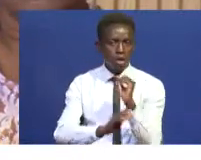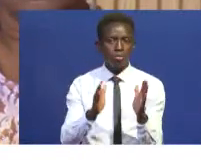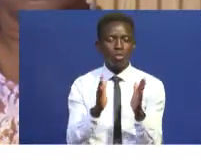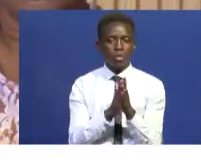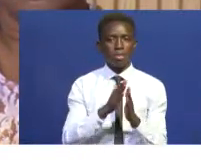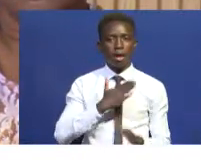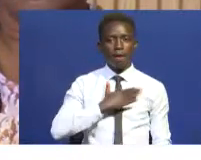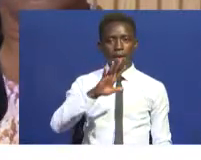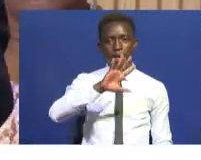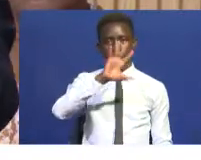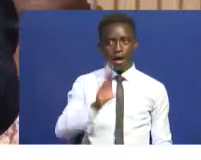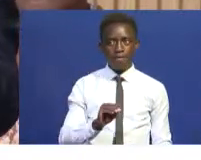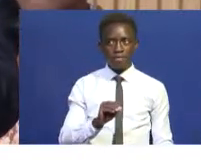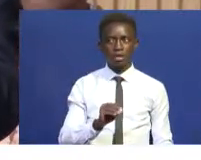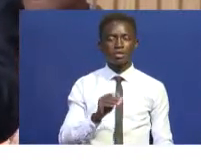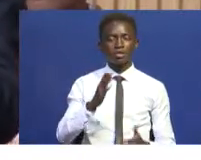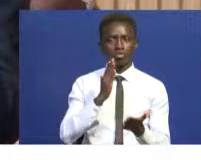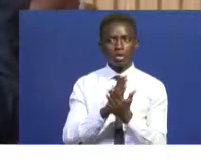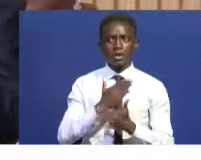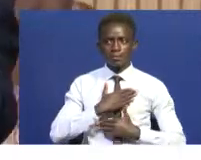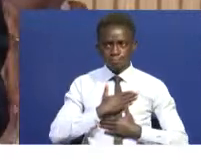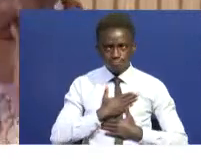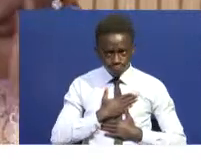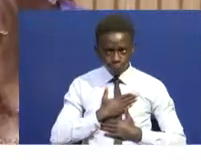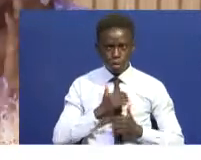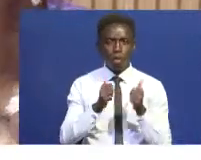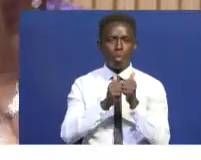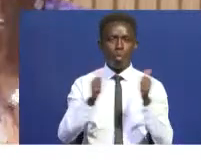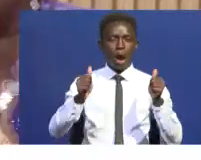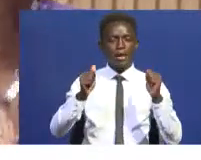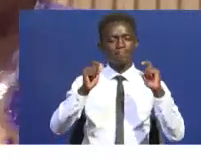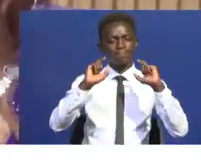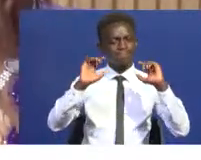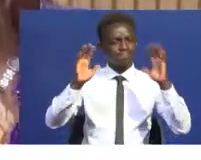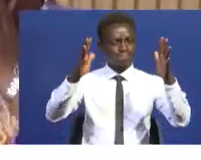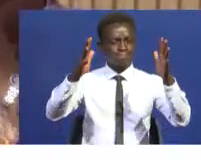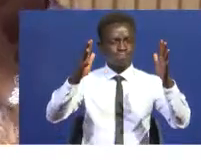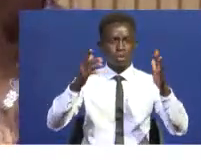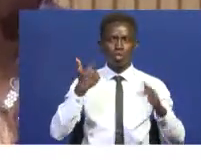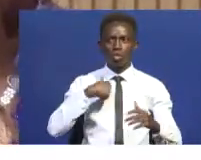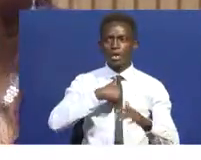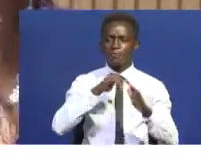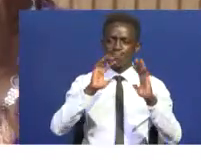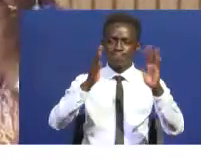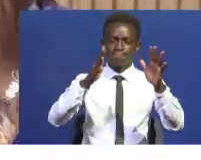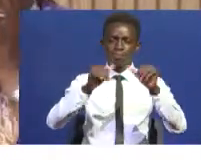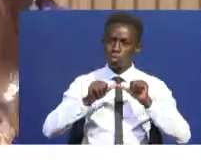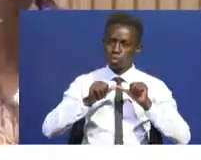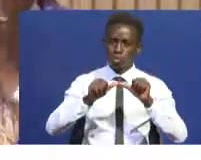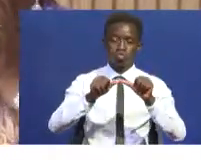is an honor well merited, and we congratulate you warmly on it.